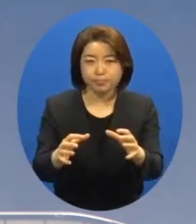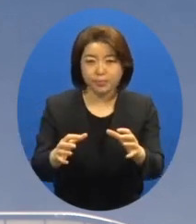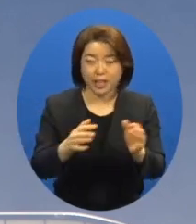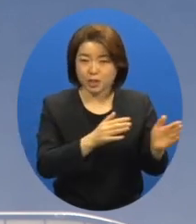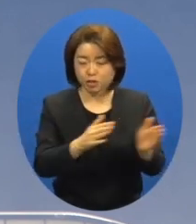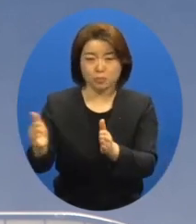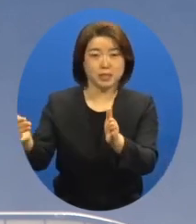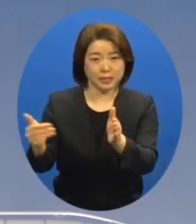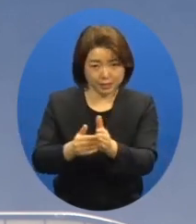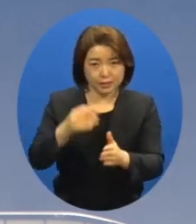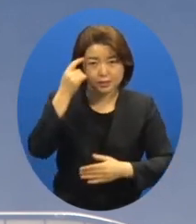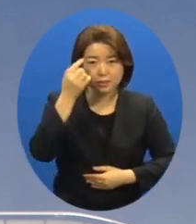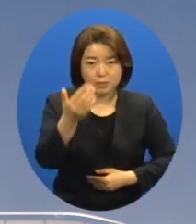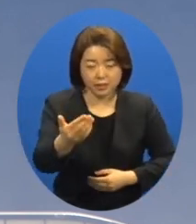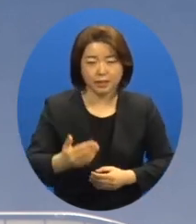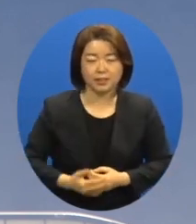되셨습니까?